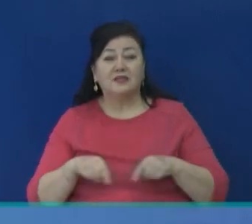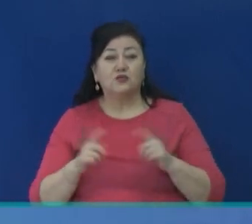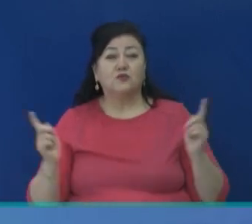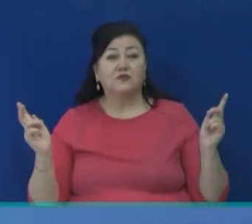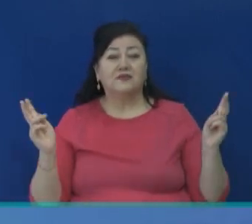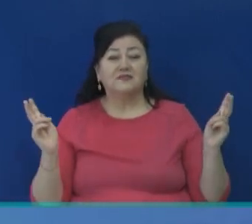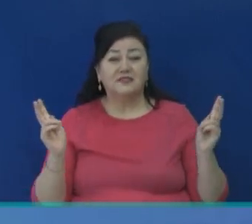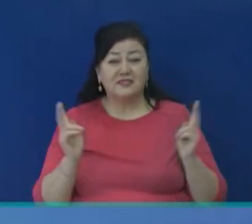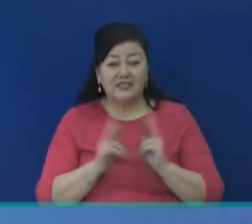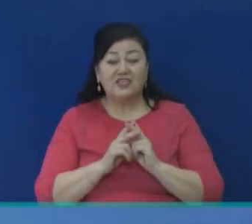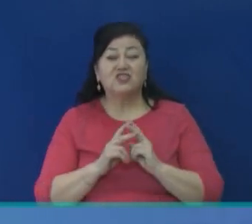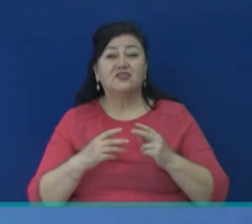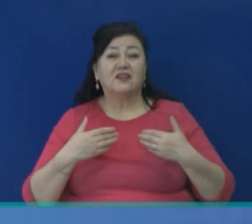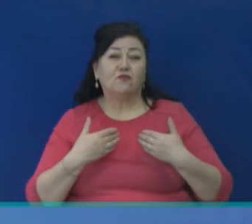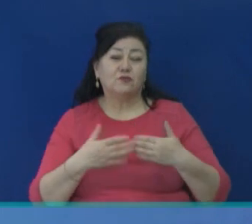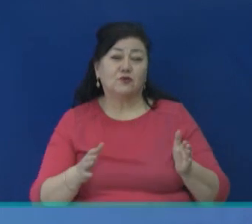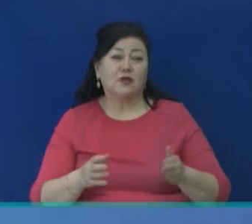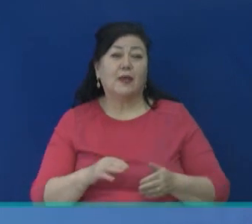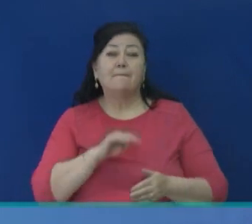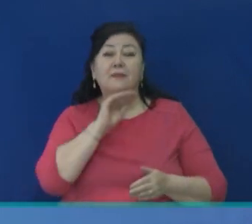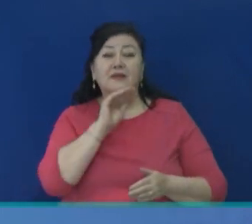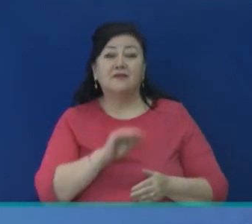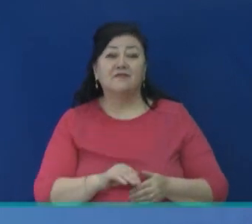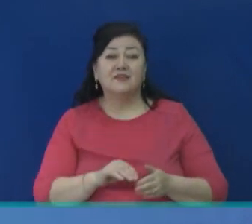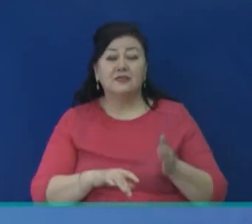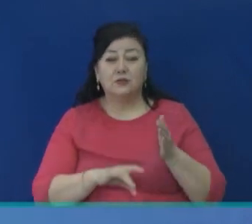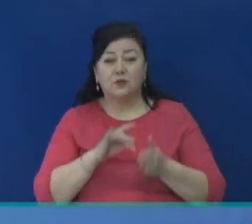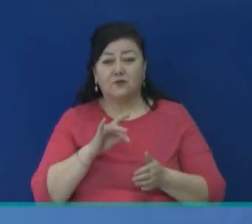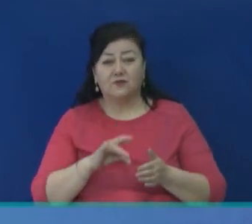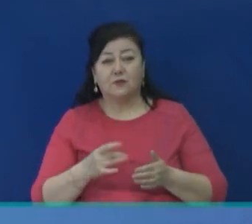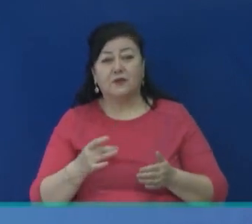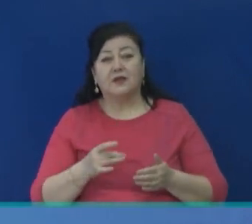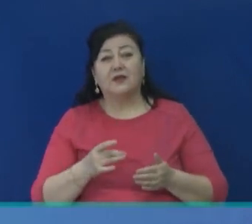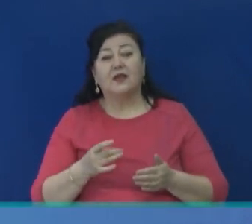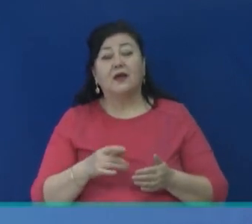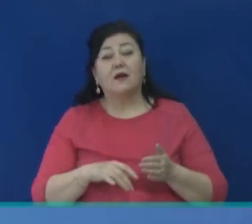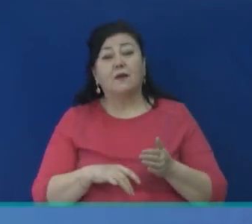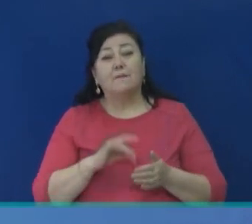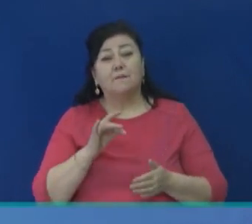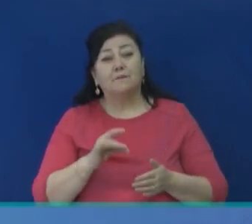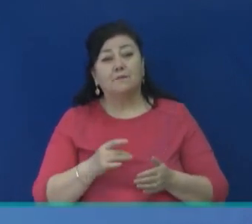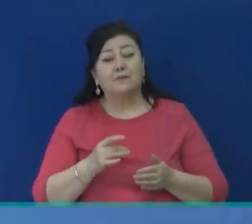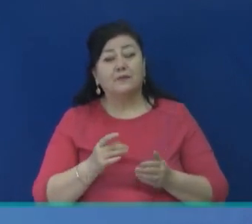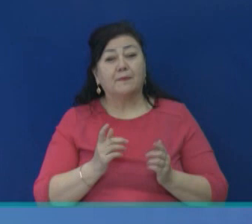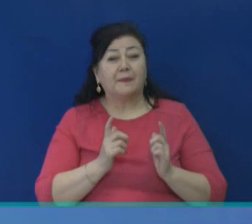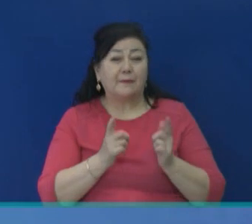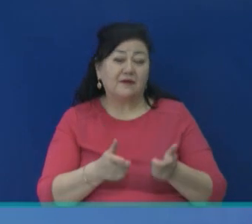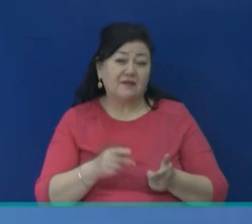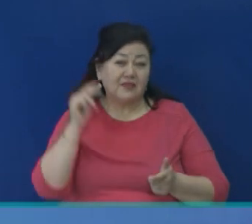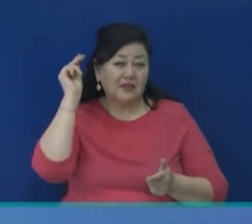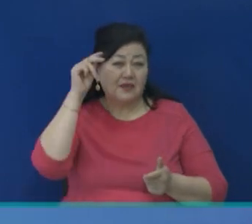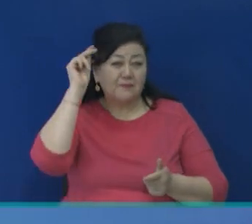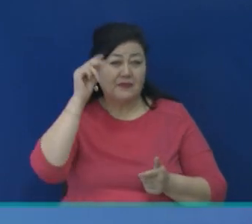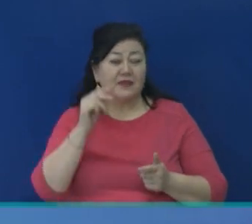Семей для школьников прошло профориентационное сопровождение учащихся в процессе выбора профиля обучения знакомство с